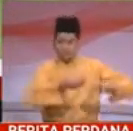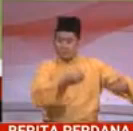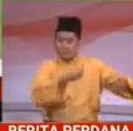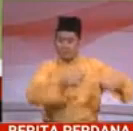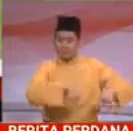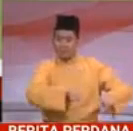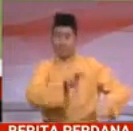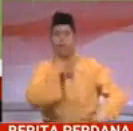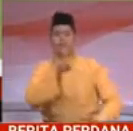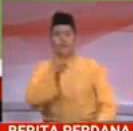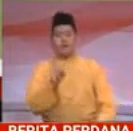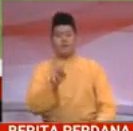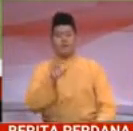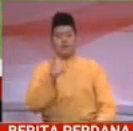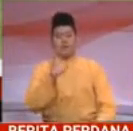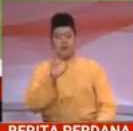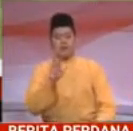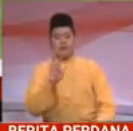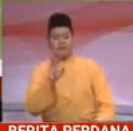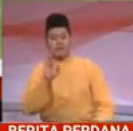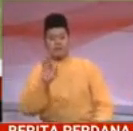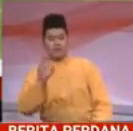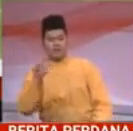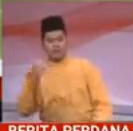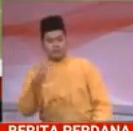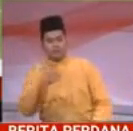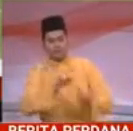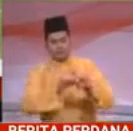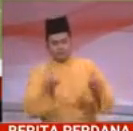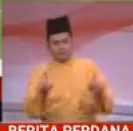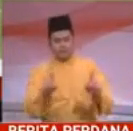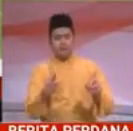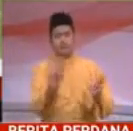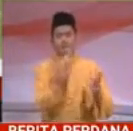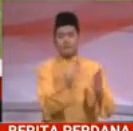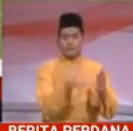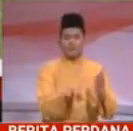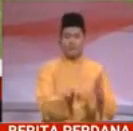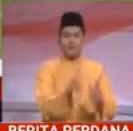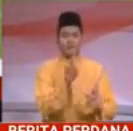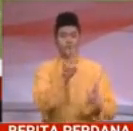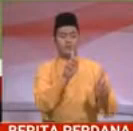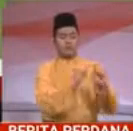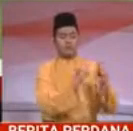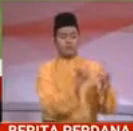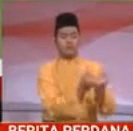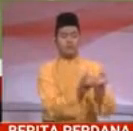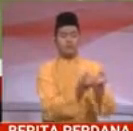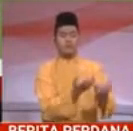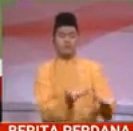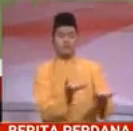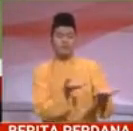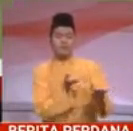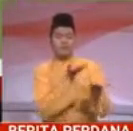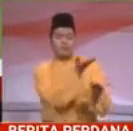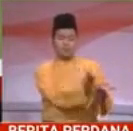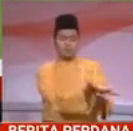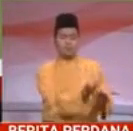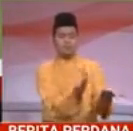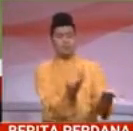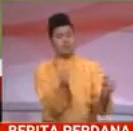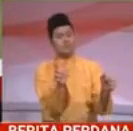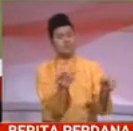FM dengan diberikan licin bersyarat Yesus selain kegagalan Abdul pasukan itu untuk mengemukakan dokumen lengkap